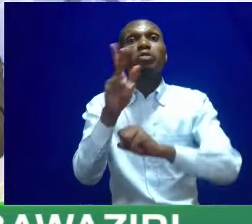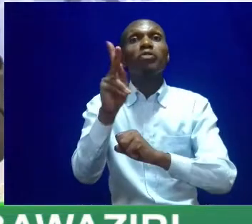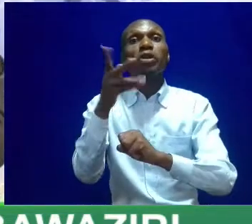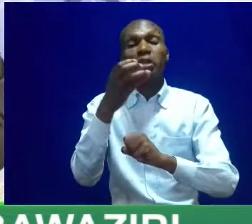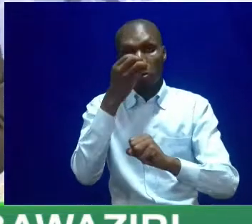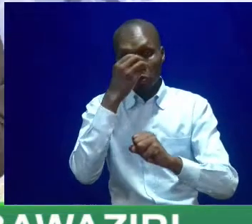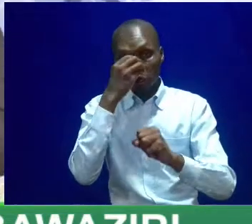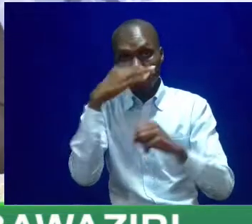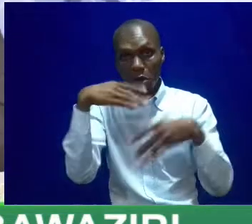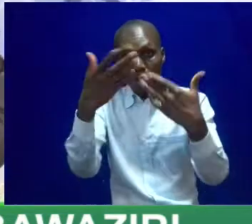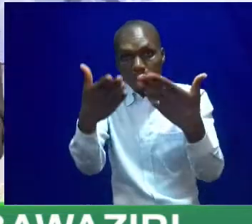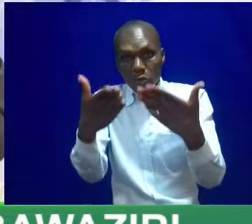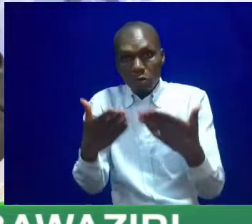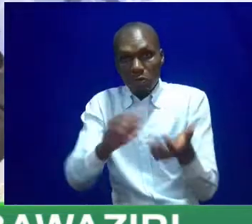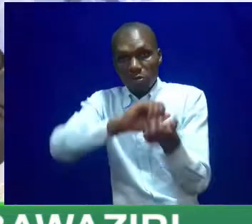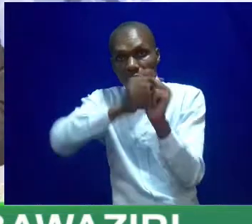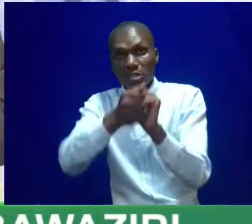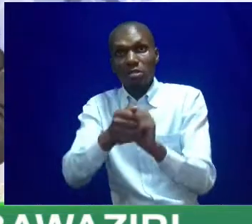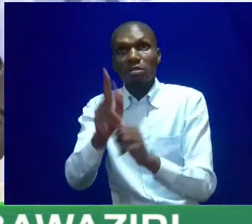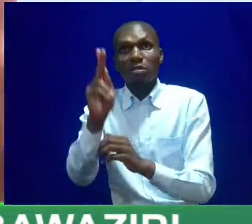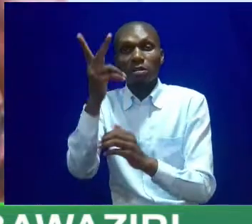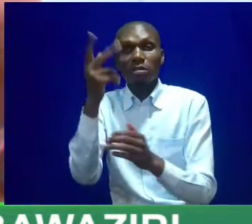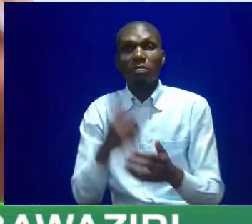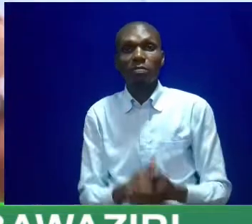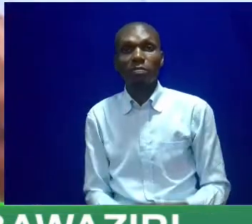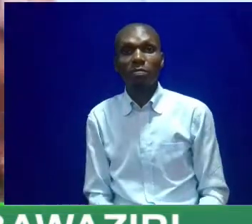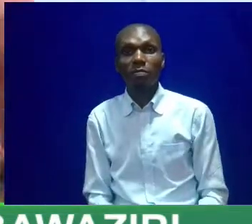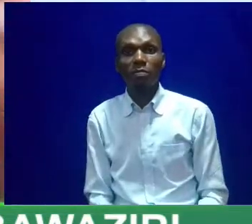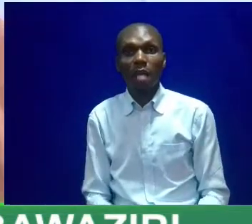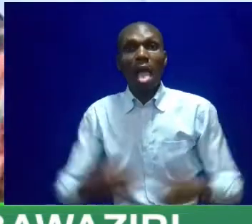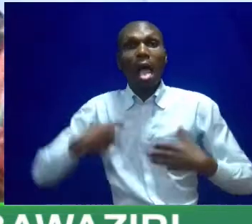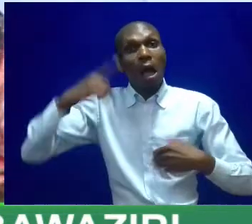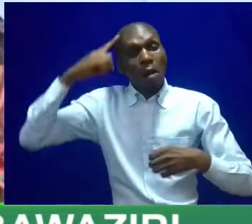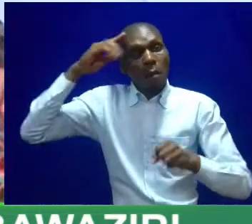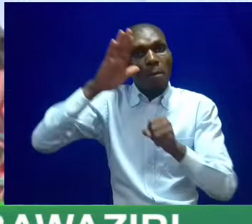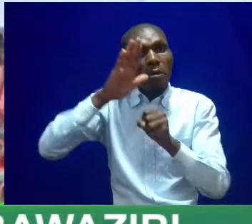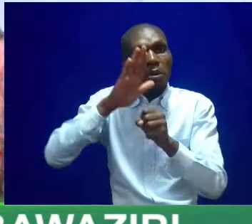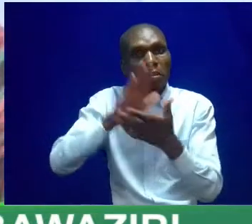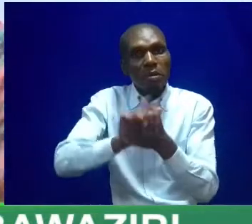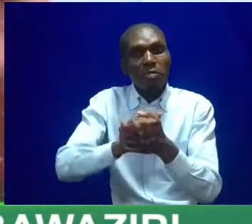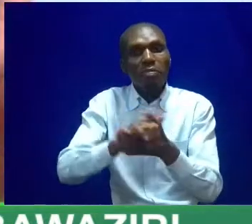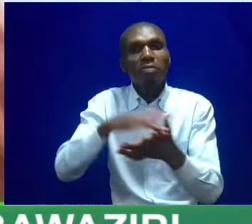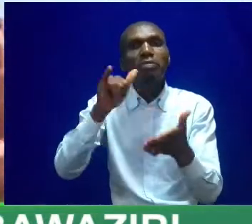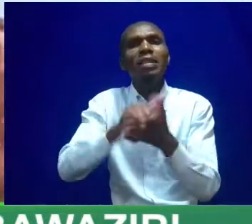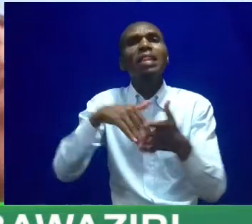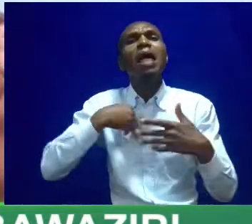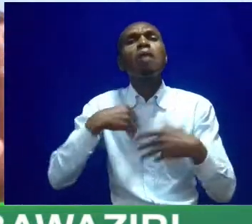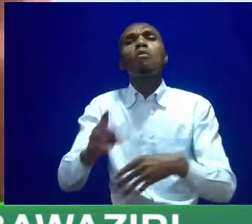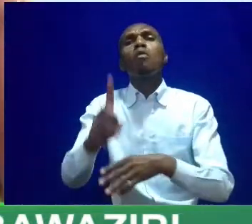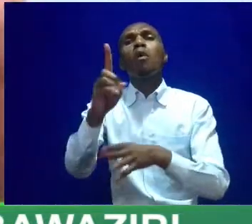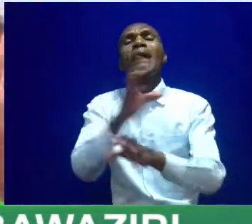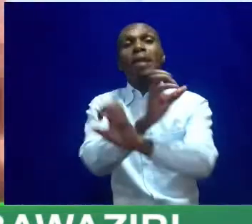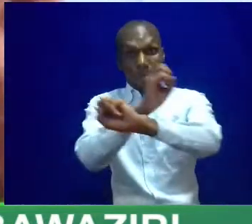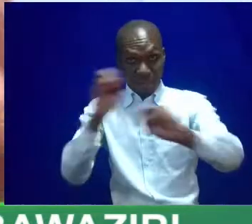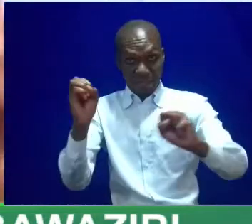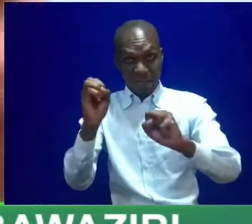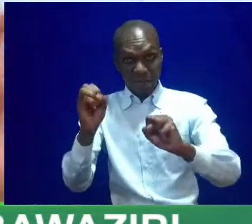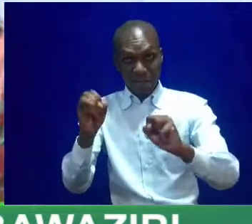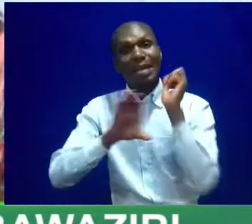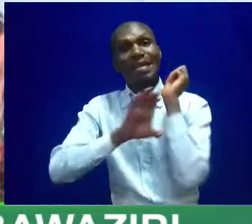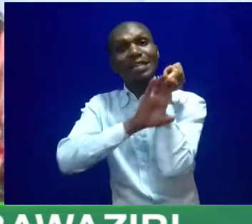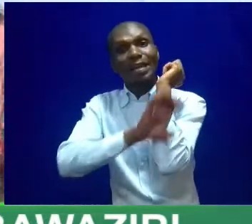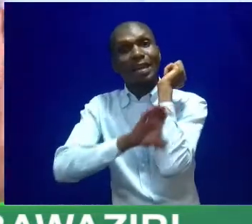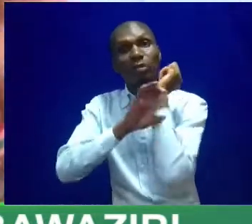na jikoreta munjuru ya sense ya Kenya. Tuna imani ya kwamba tuko na rais mmoja katika nchi yetu